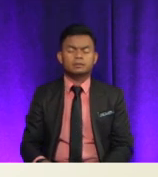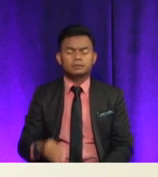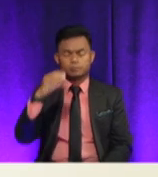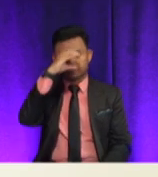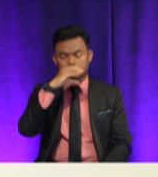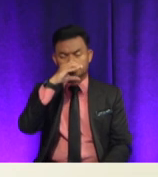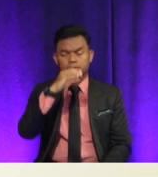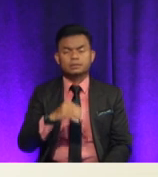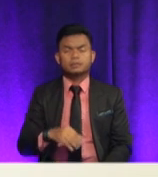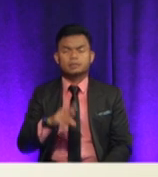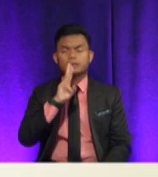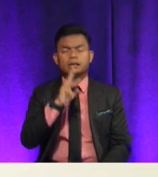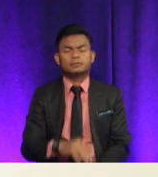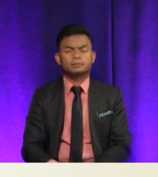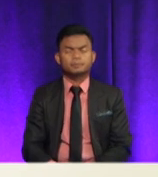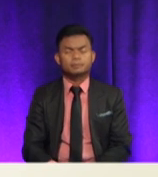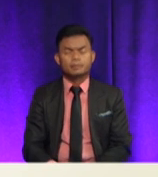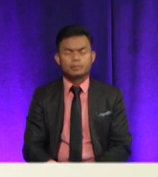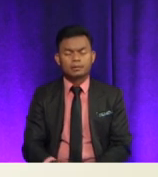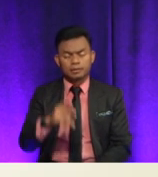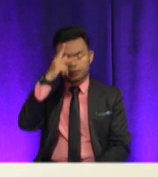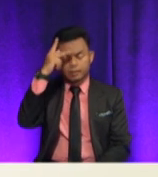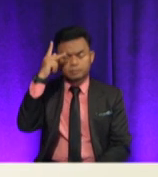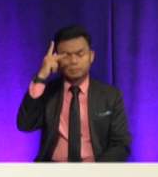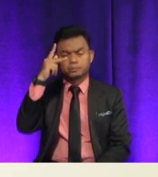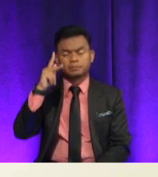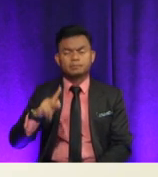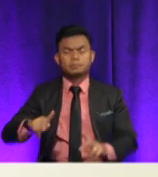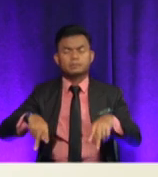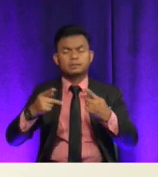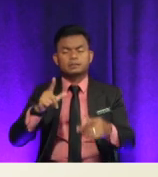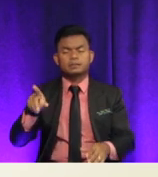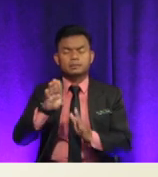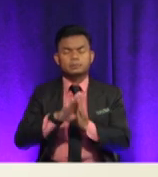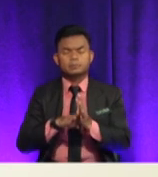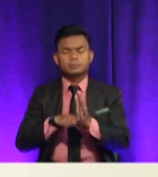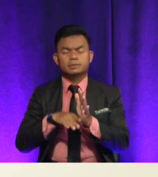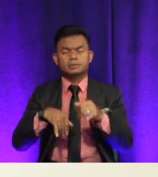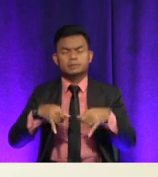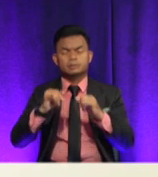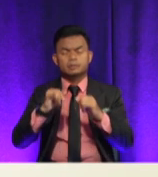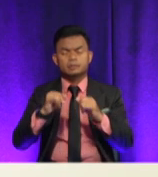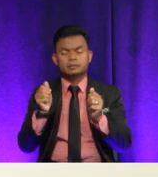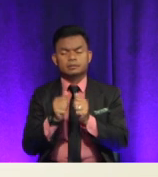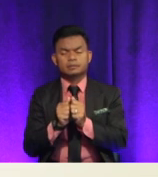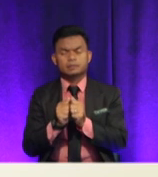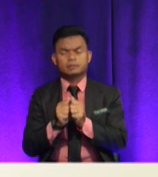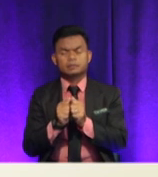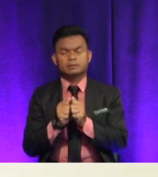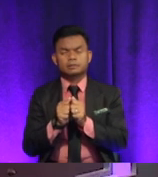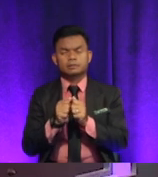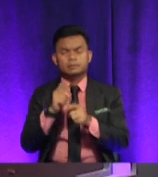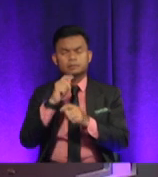air Oke sebab diceritakan di sini Pergilah berjalan menteri ketiga mencari sungai dengan Telaga makna di situ